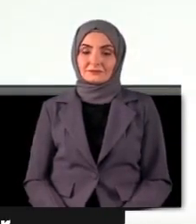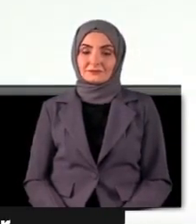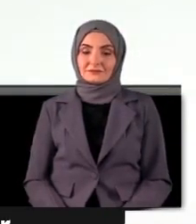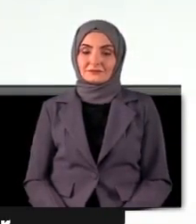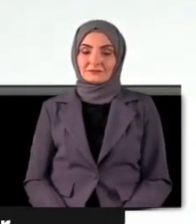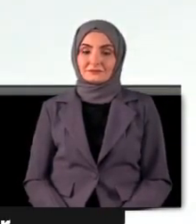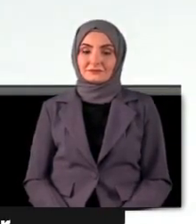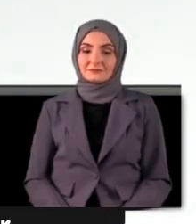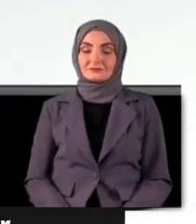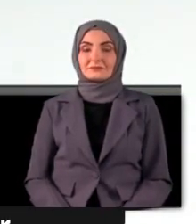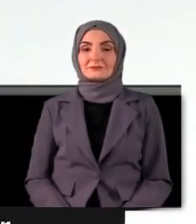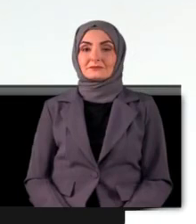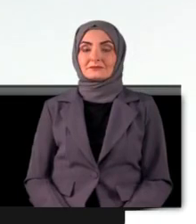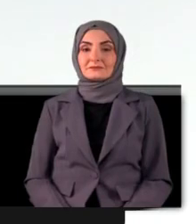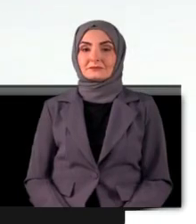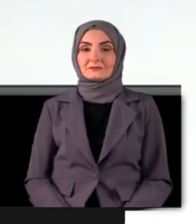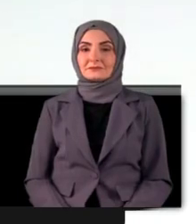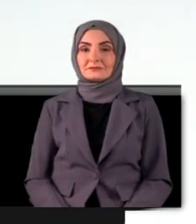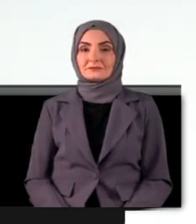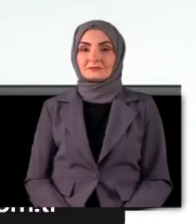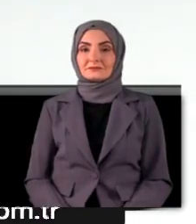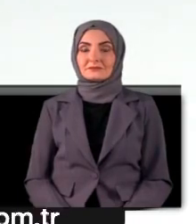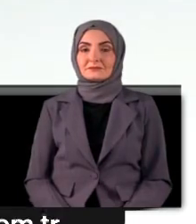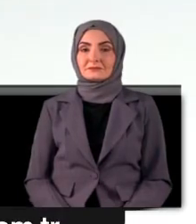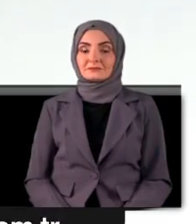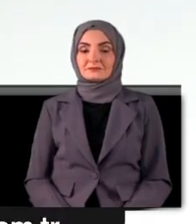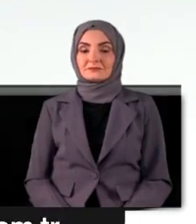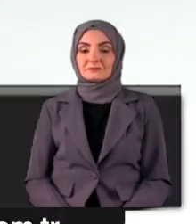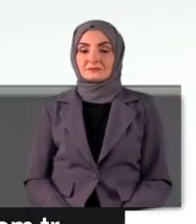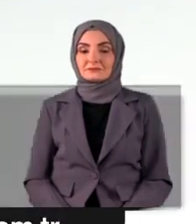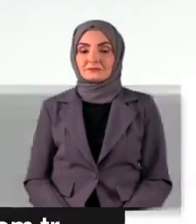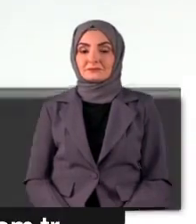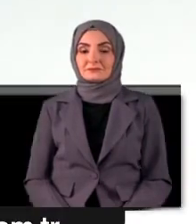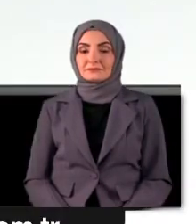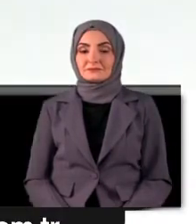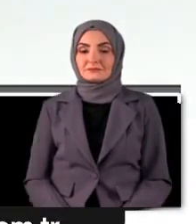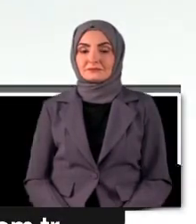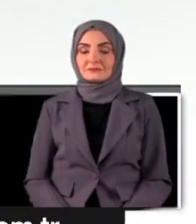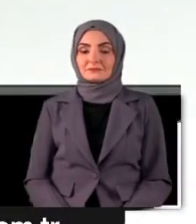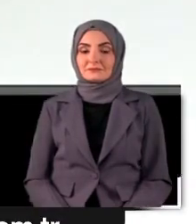sesler. Ses veremiyorsan bir yere vur.